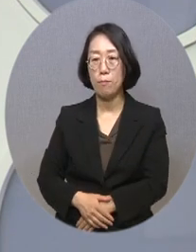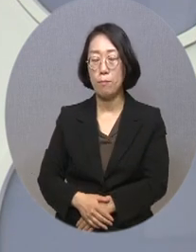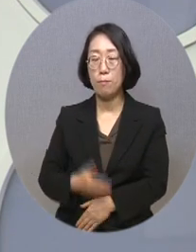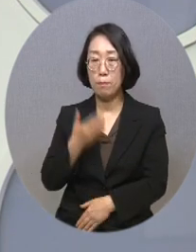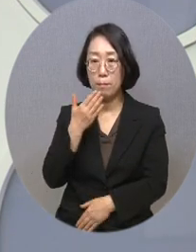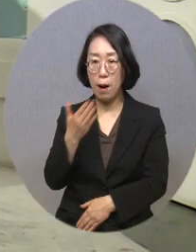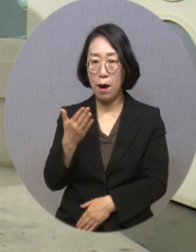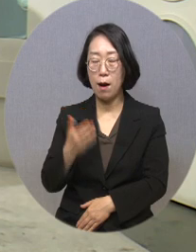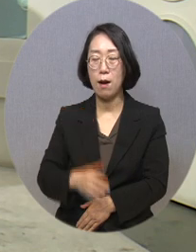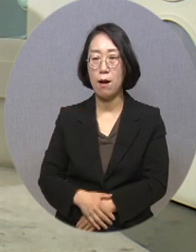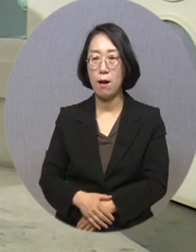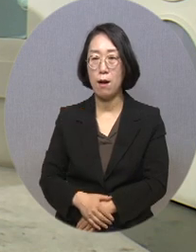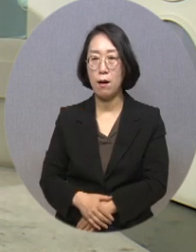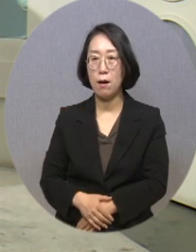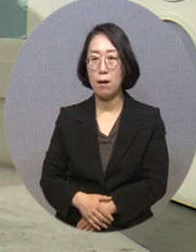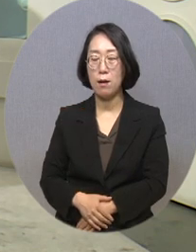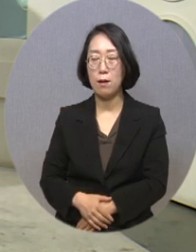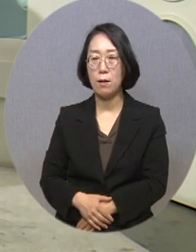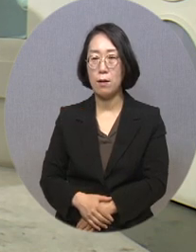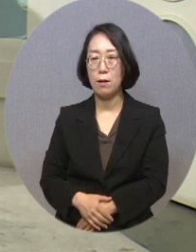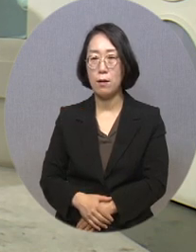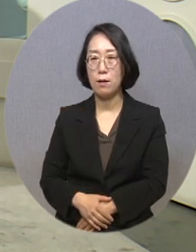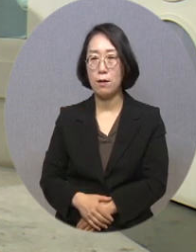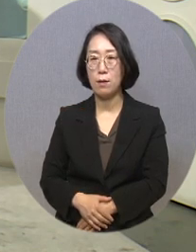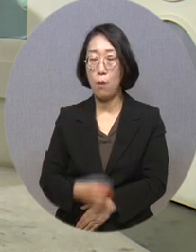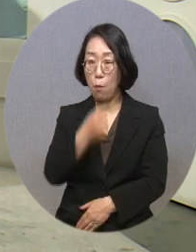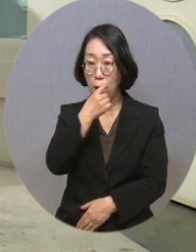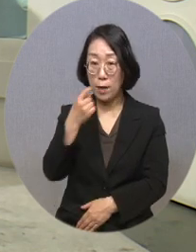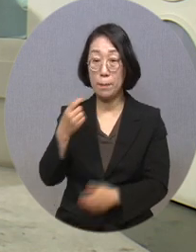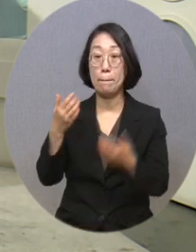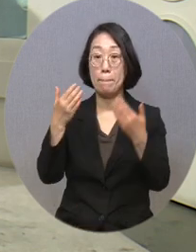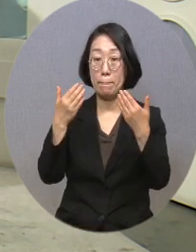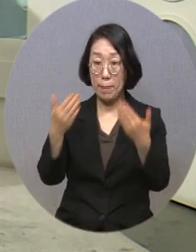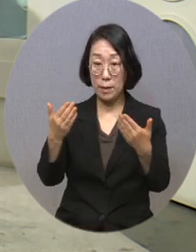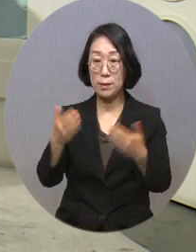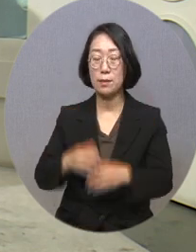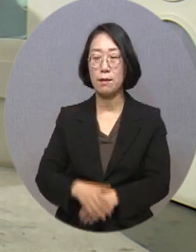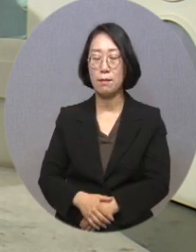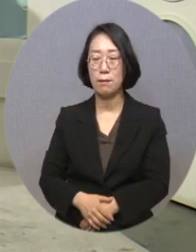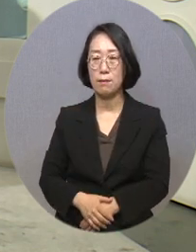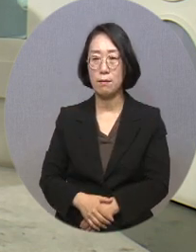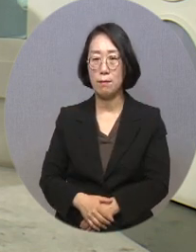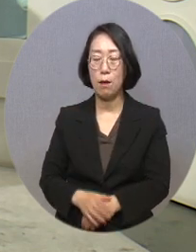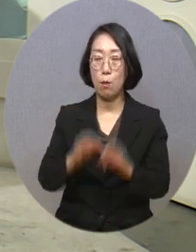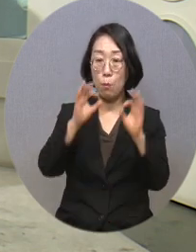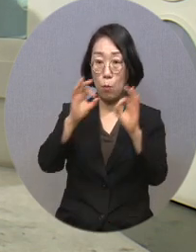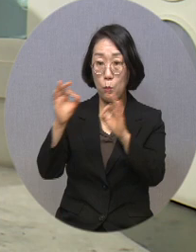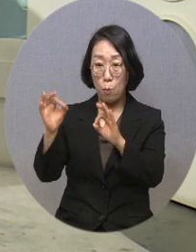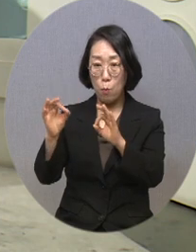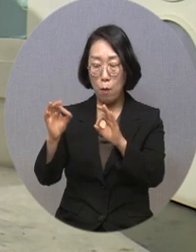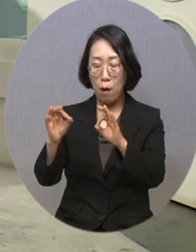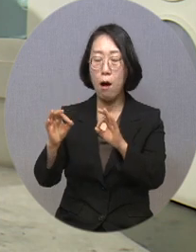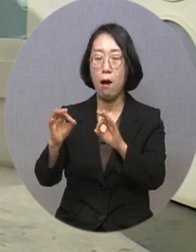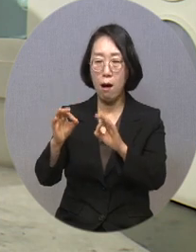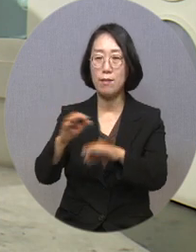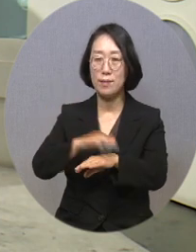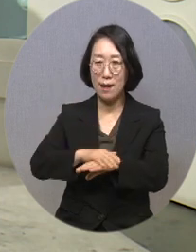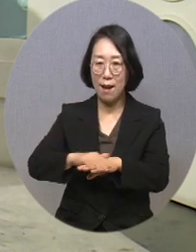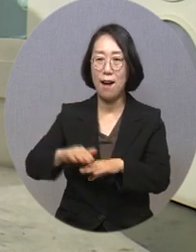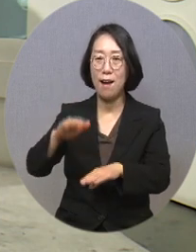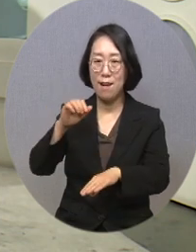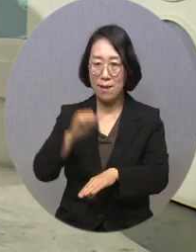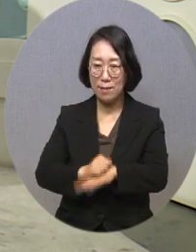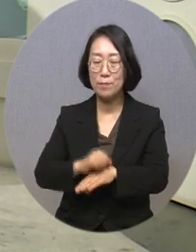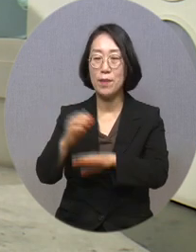시험으로 이렇게 이제 그 확인된 그렇죠. 그러한 부분들에 대한 것들을 우리가 이뤘다. 라고 하는 이런